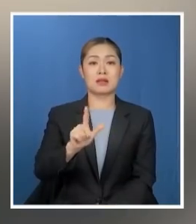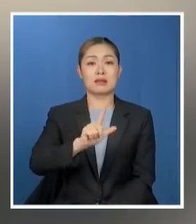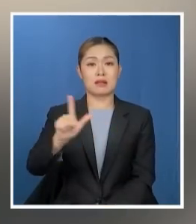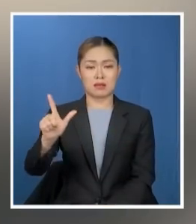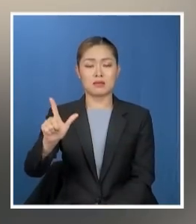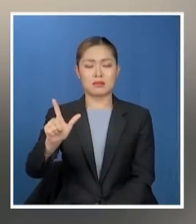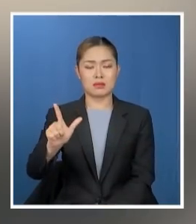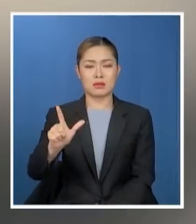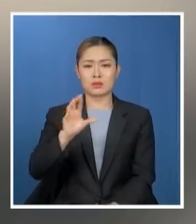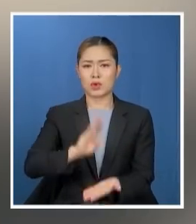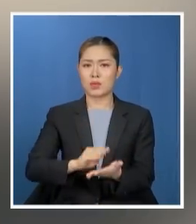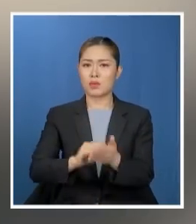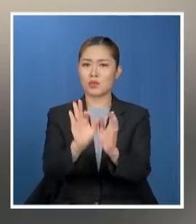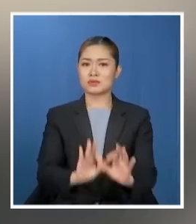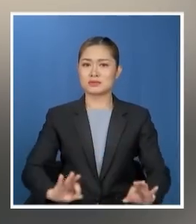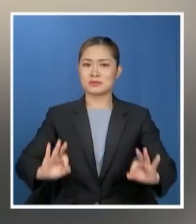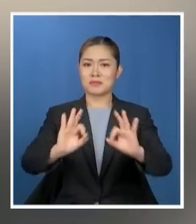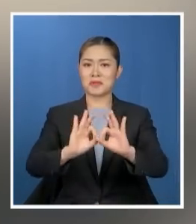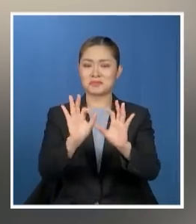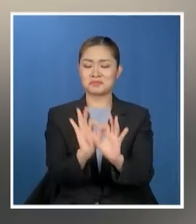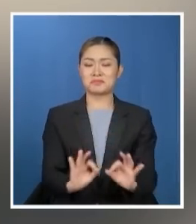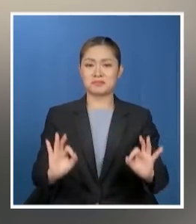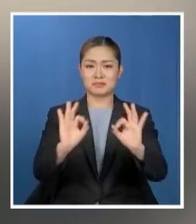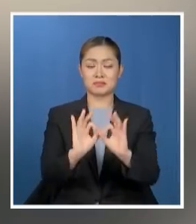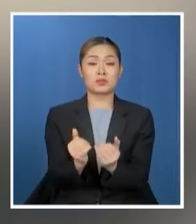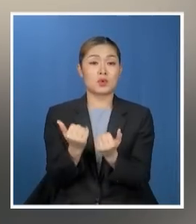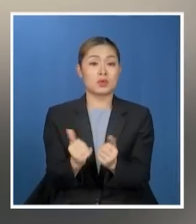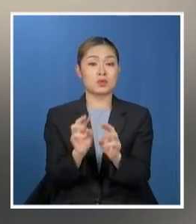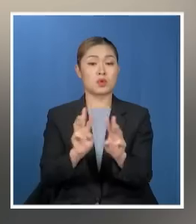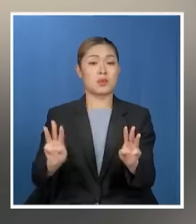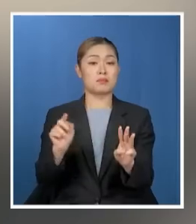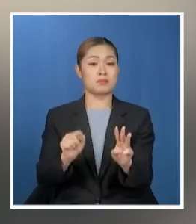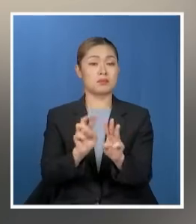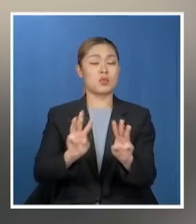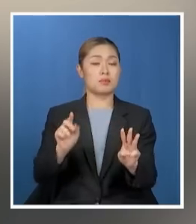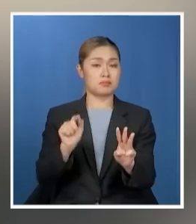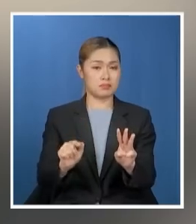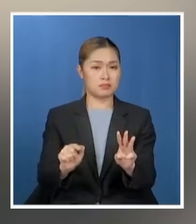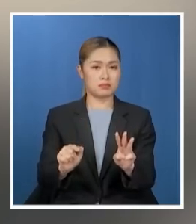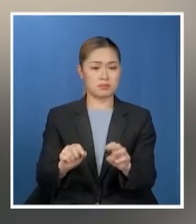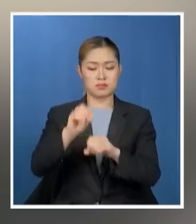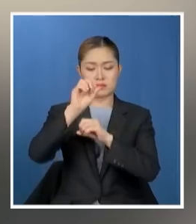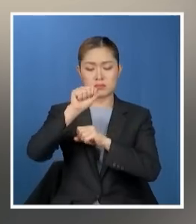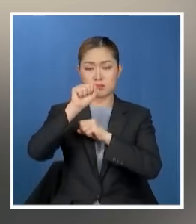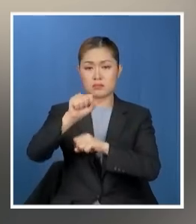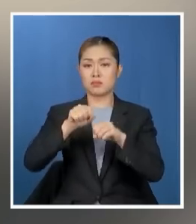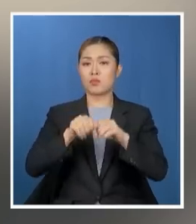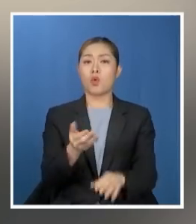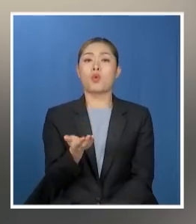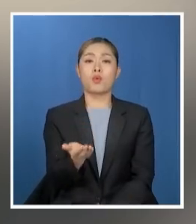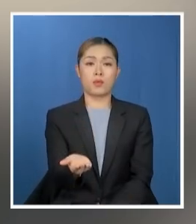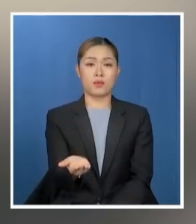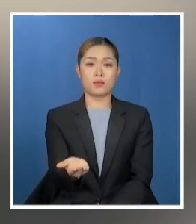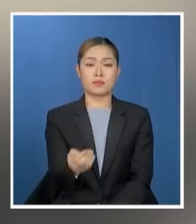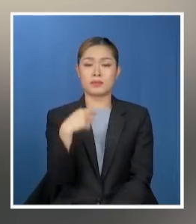ท่านผู้ชมมันเป็นเรื่องใหญ่มากเป็นเรื่องใหญ่มากแล้วเว็บไซต์นี้นะฮะก็ประกาศชัดเจนว่าขอ